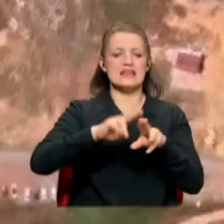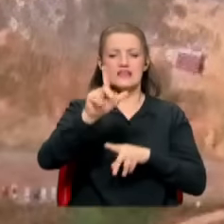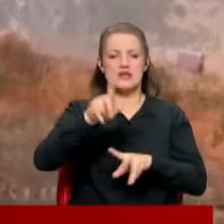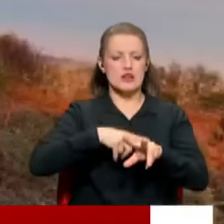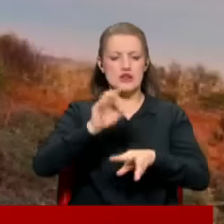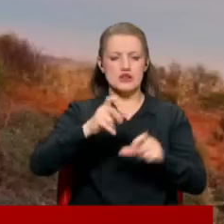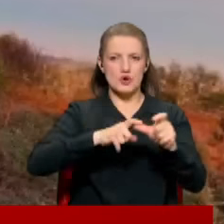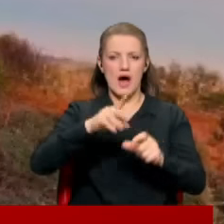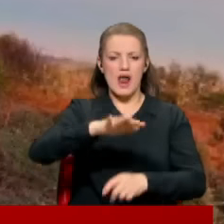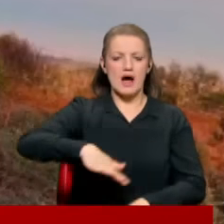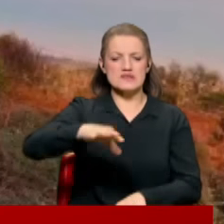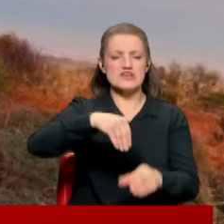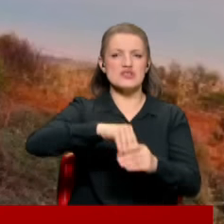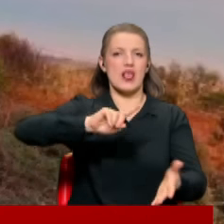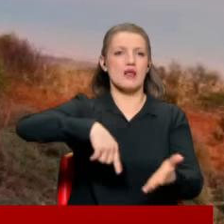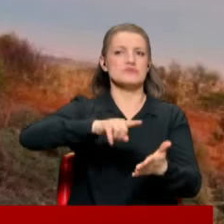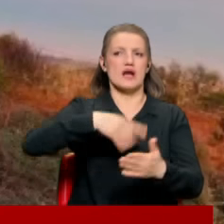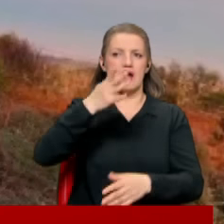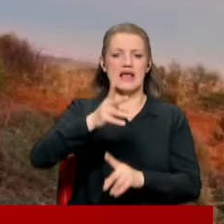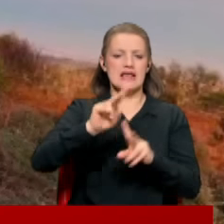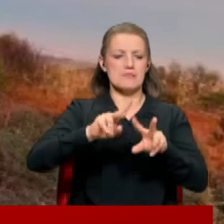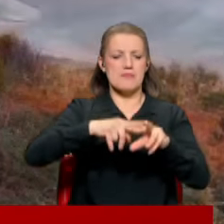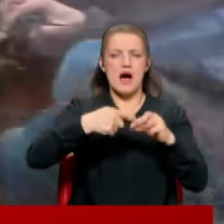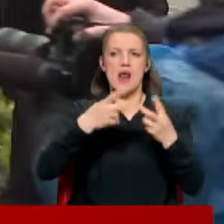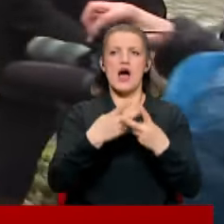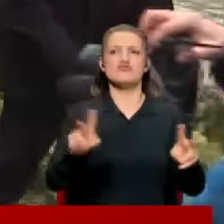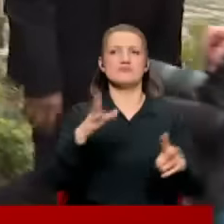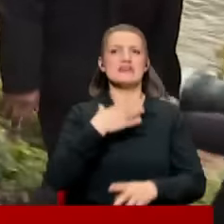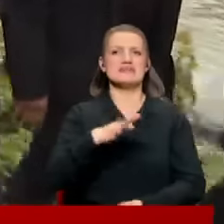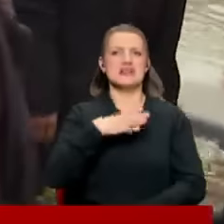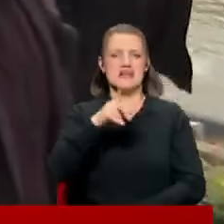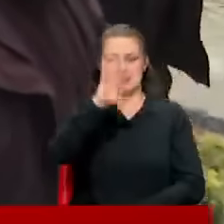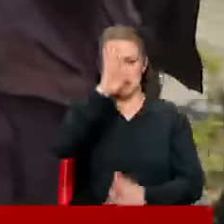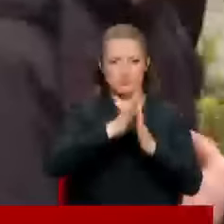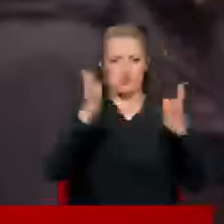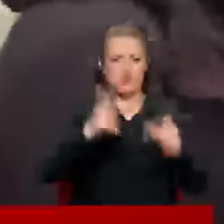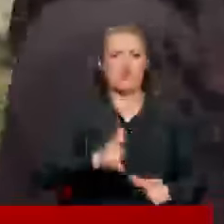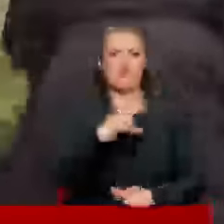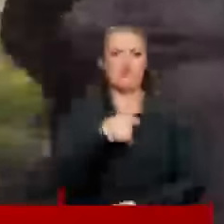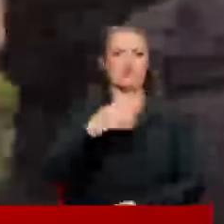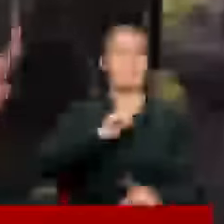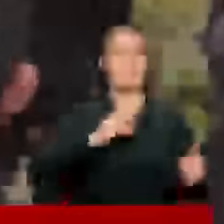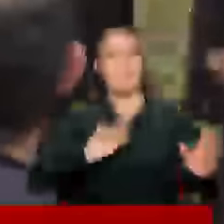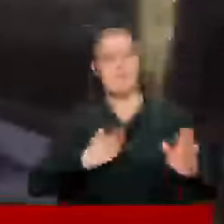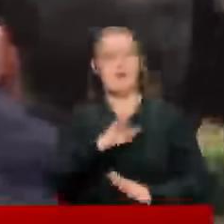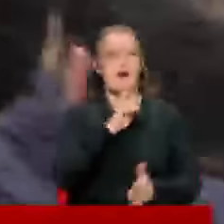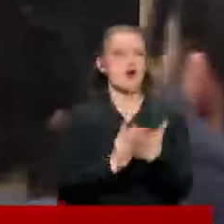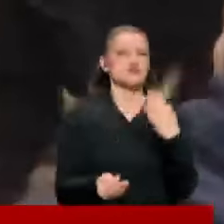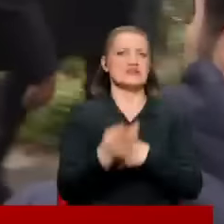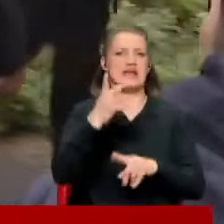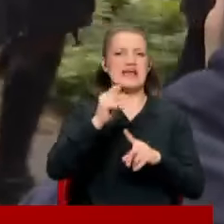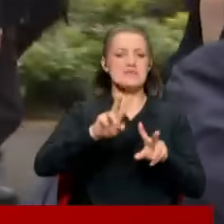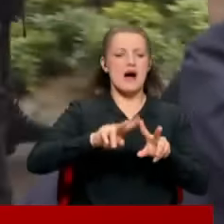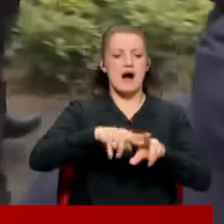için attığı imza da gündeme gelmişti. İmara açılmak istenen arazi İstanbul Büyükşehir Belediyesi yargıya taşımıştı. Karar çıktı.